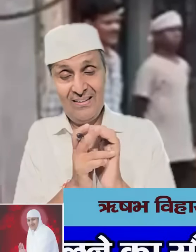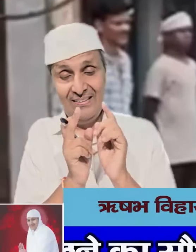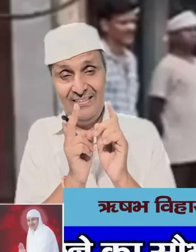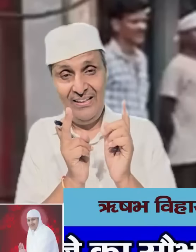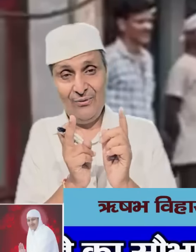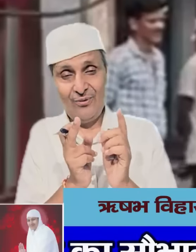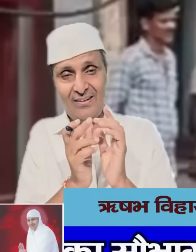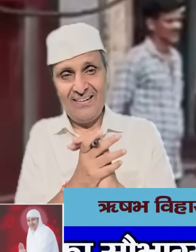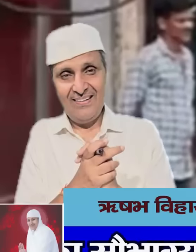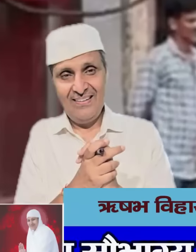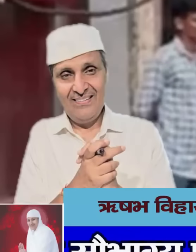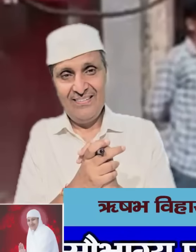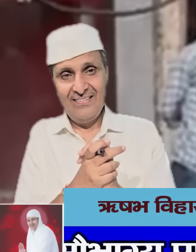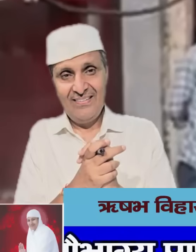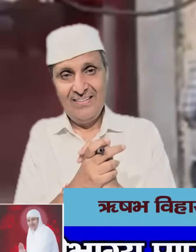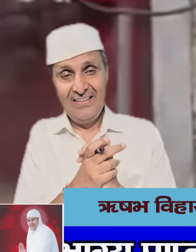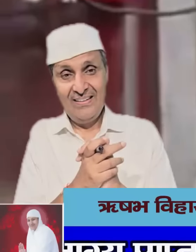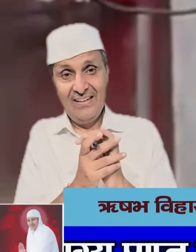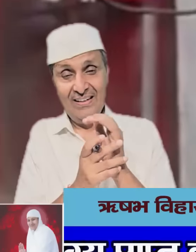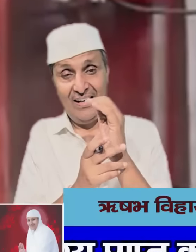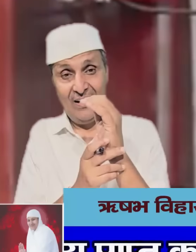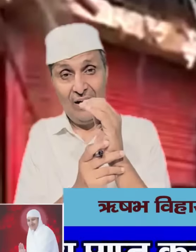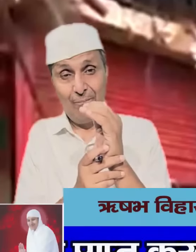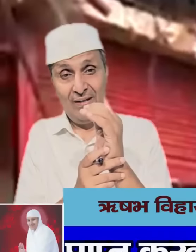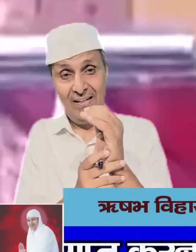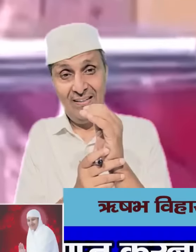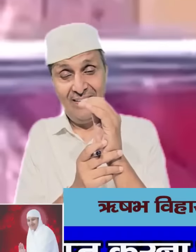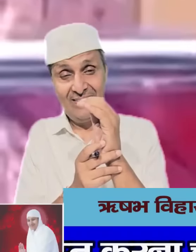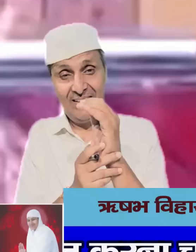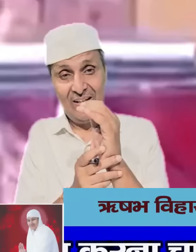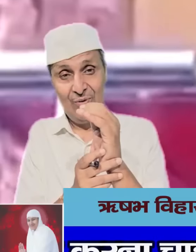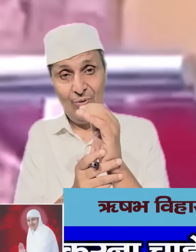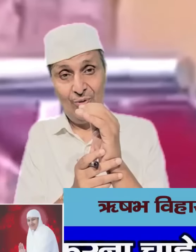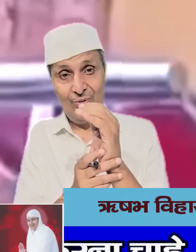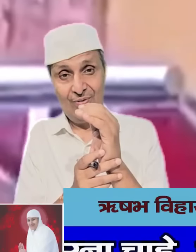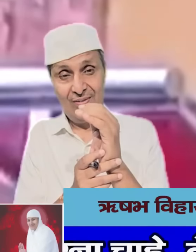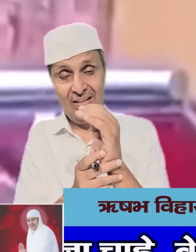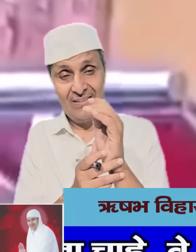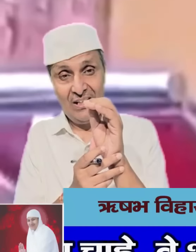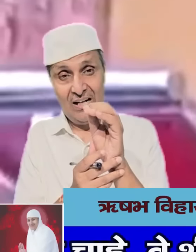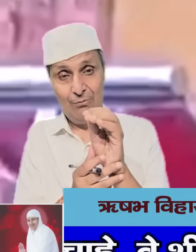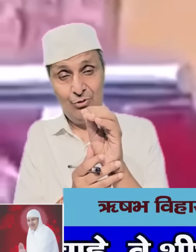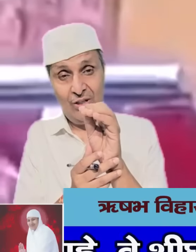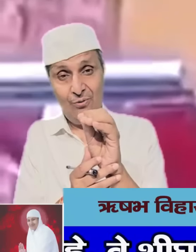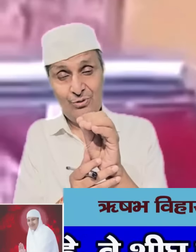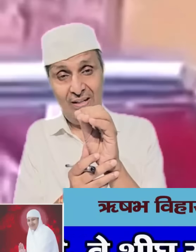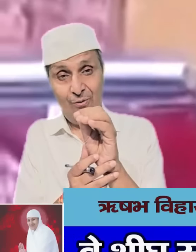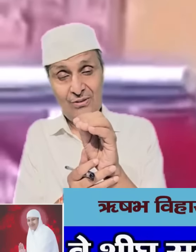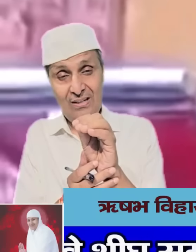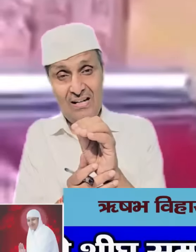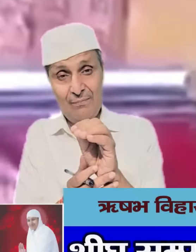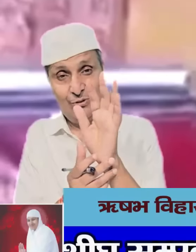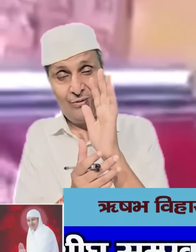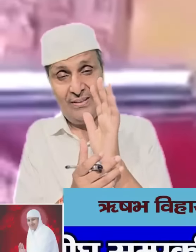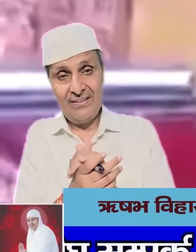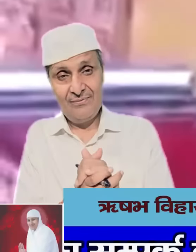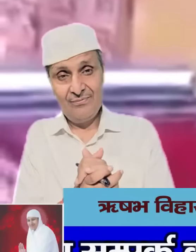बड़ा यही उठ रहा है कि अपने रिश्तेदारों को क्या जानबूझकर उसने उस आग में झोंक दिया